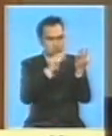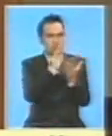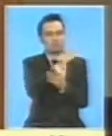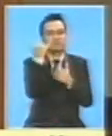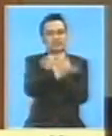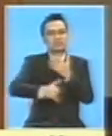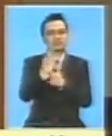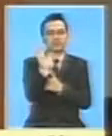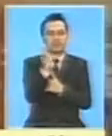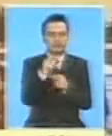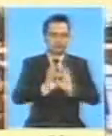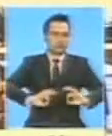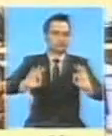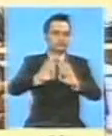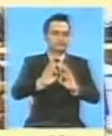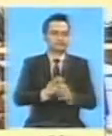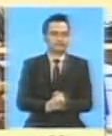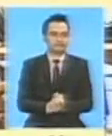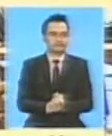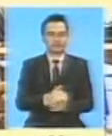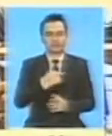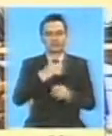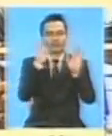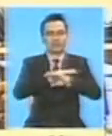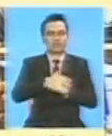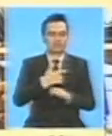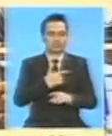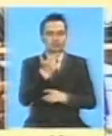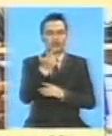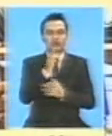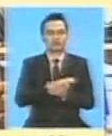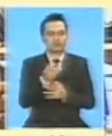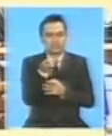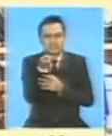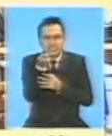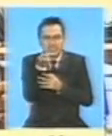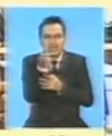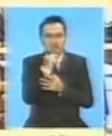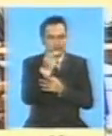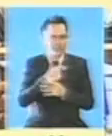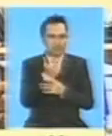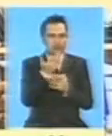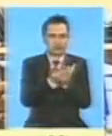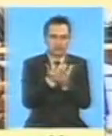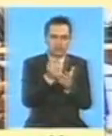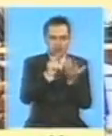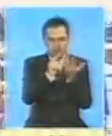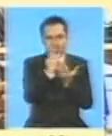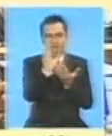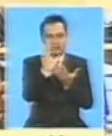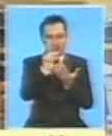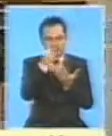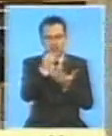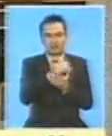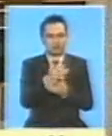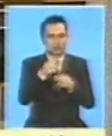ได้นะครับเหมือนท่านมีทองตะลึงหนึ่งท่านก็ไม่ต้องมีตู้เซฟอ่ะถ้ามีทอง5บาท10บาทเดี๋ยวก็ต้องเริ่มมี